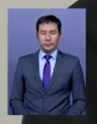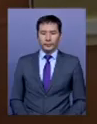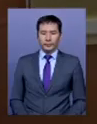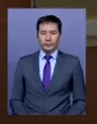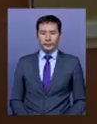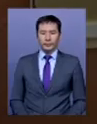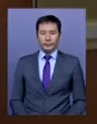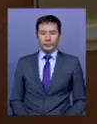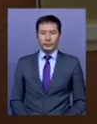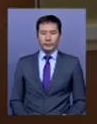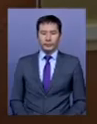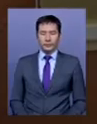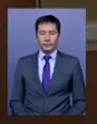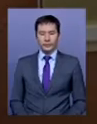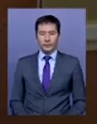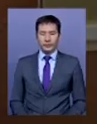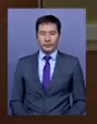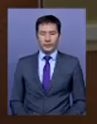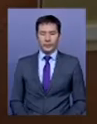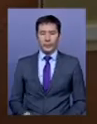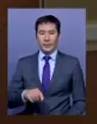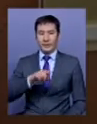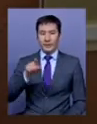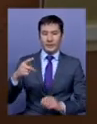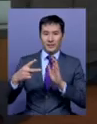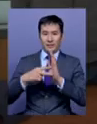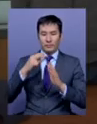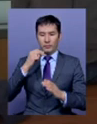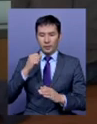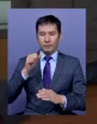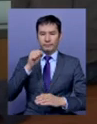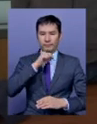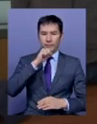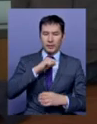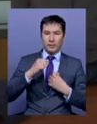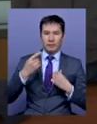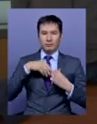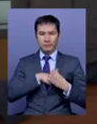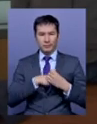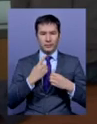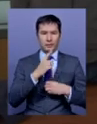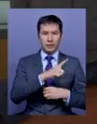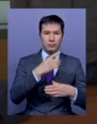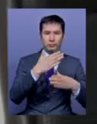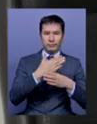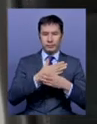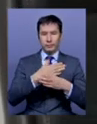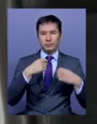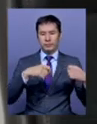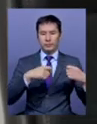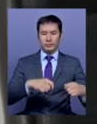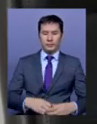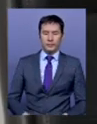бас-аяғы 7 адамның сыбайлас болғаны дәлелденді. Олар ұрланғанды тығуға, алып жүруге және сатуға көмектескен.